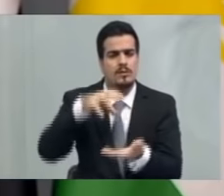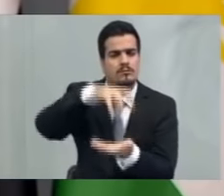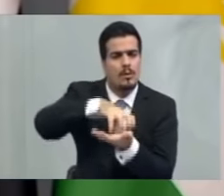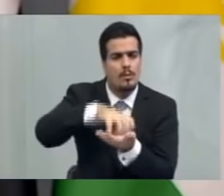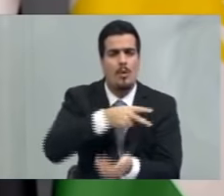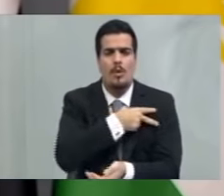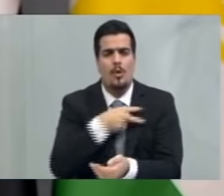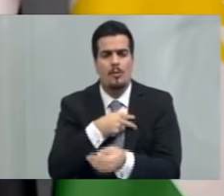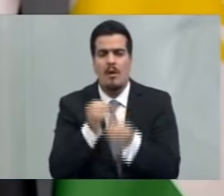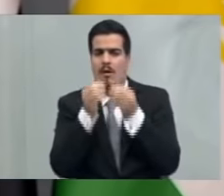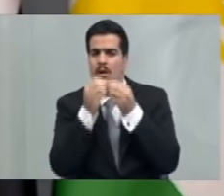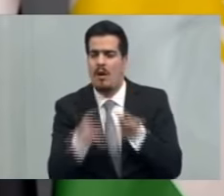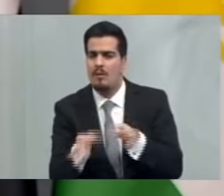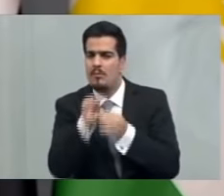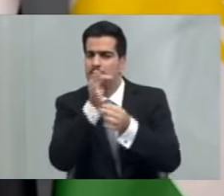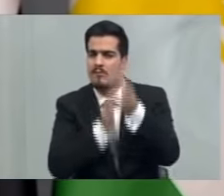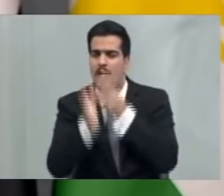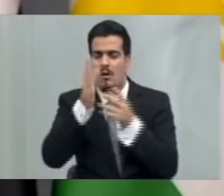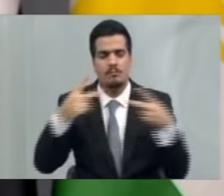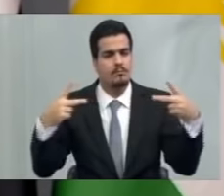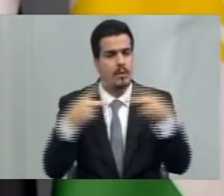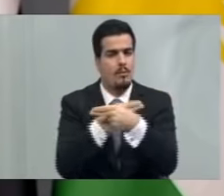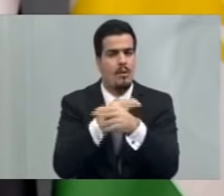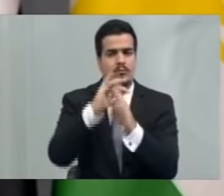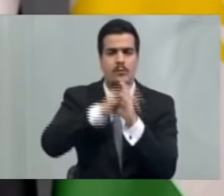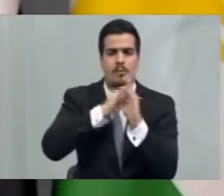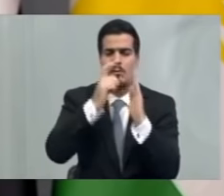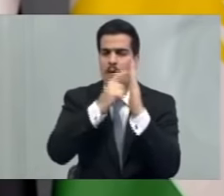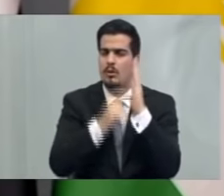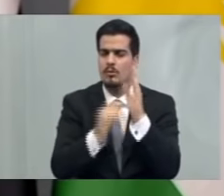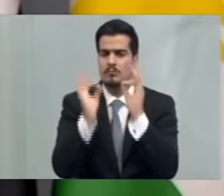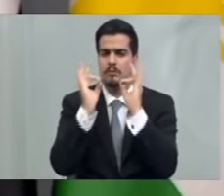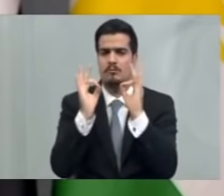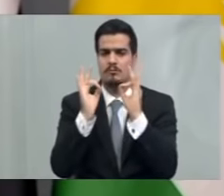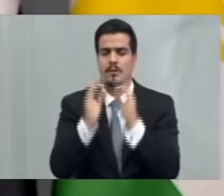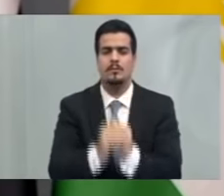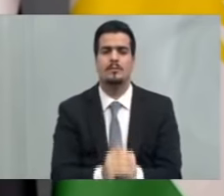تقوم بخدمتهم وتطالب بحقوقهم.